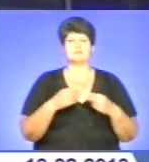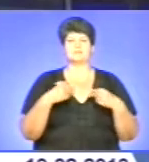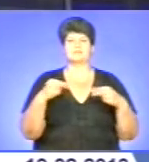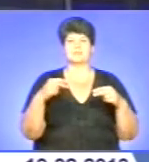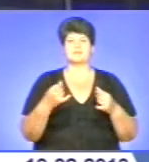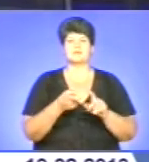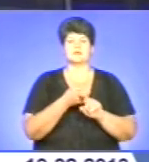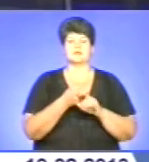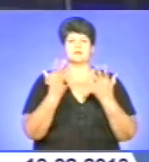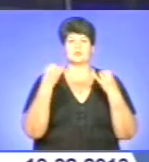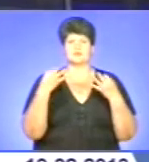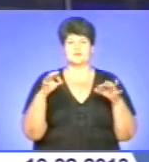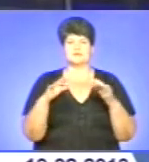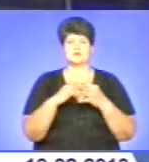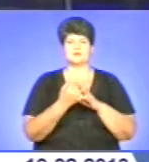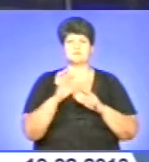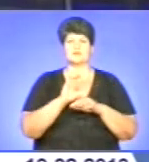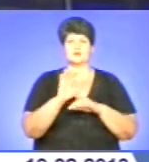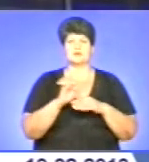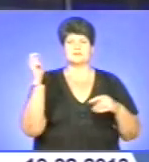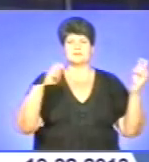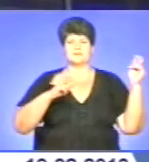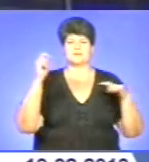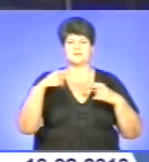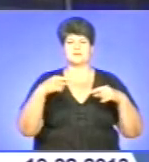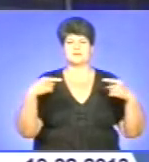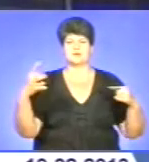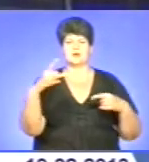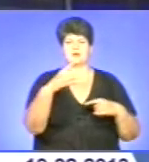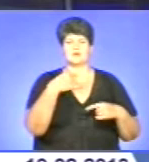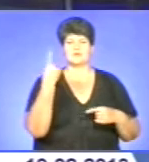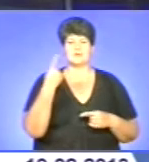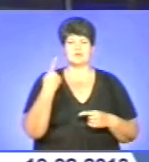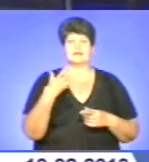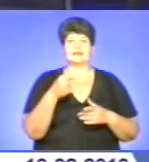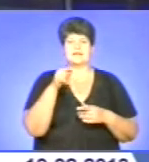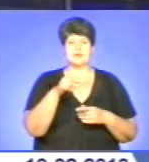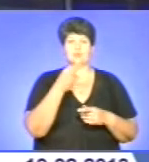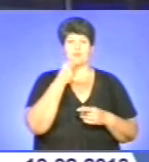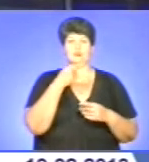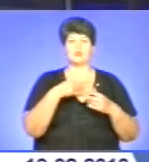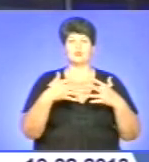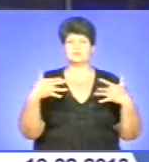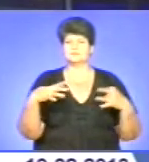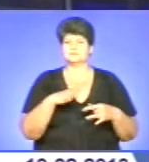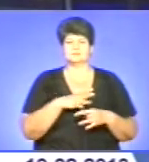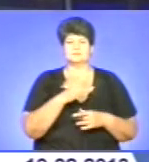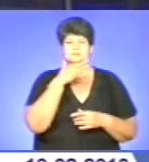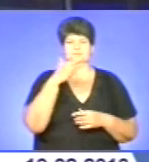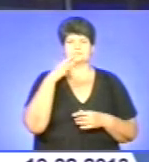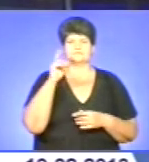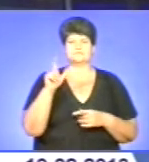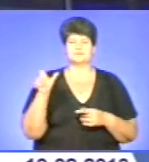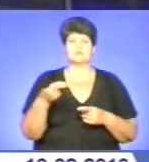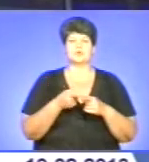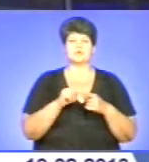Незалежності сільгозвиробники з'їхалися з усіх районів області і не прогадали на їх продукцію чималий попит про це засвідчують